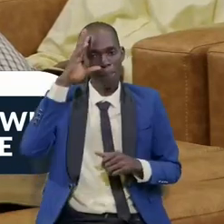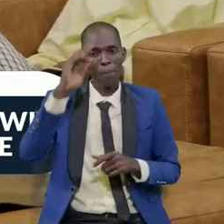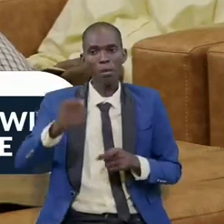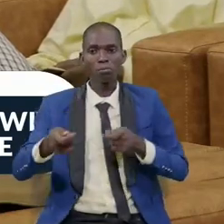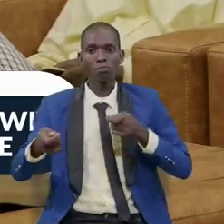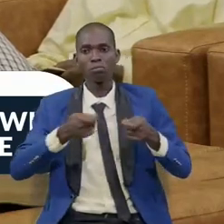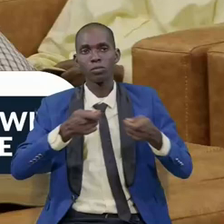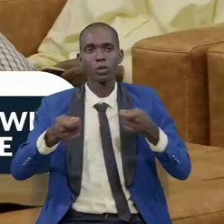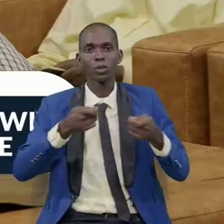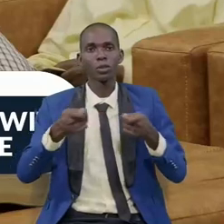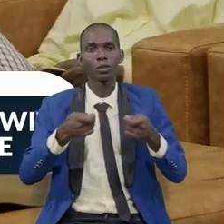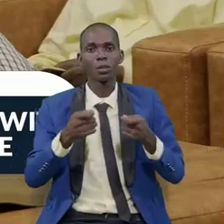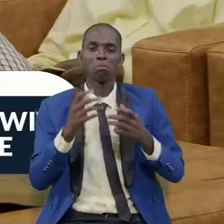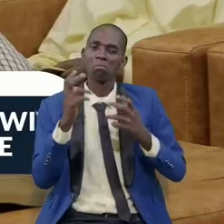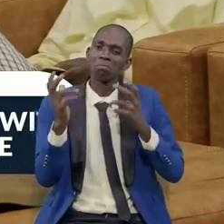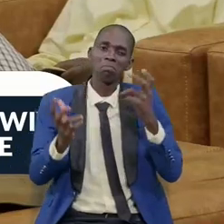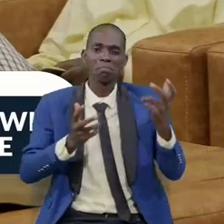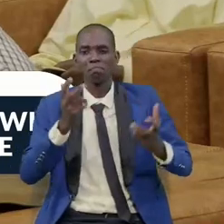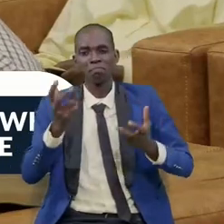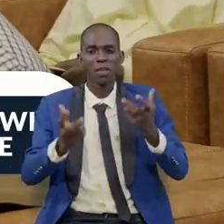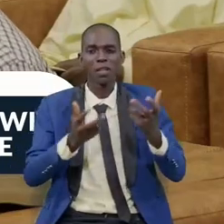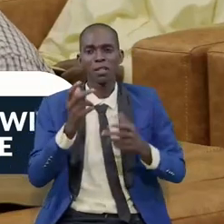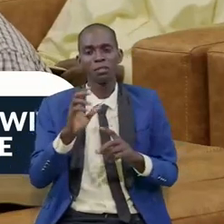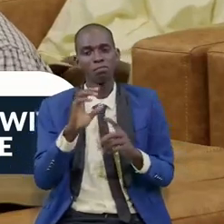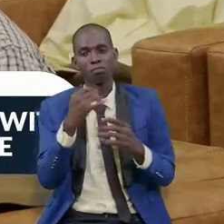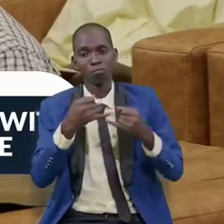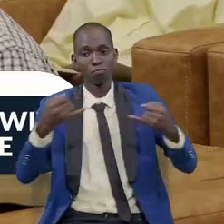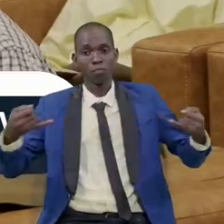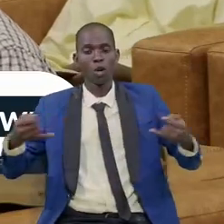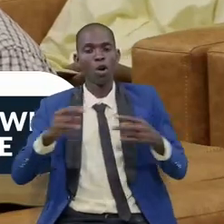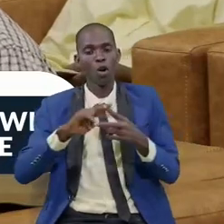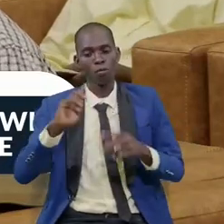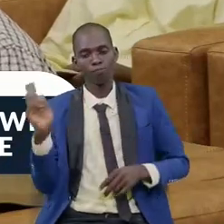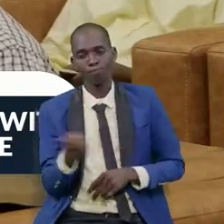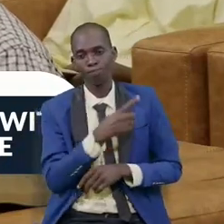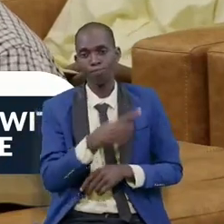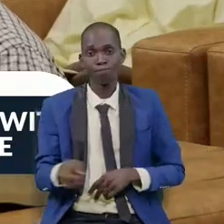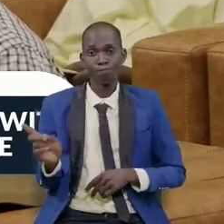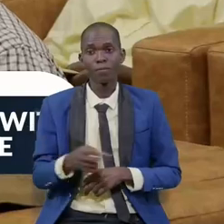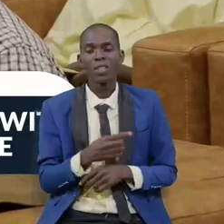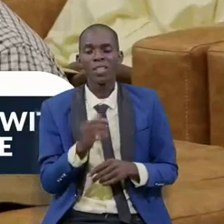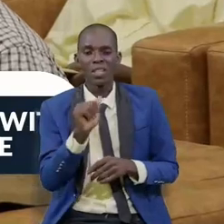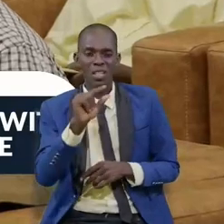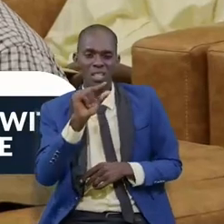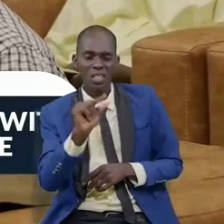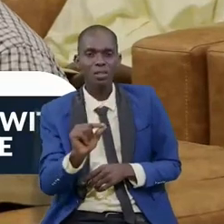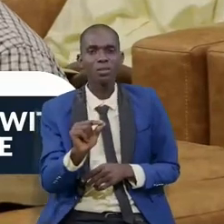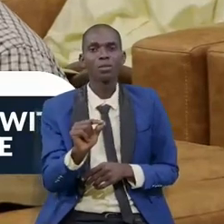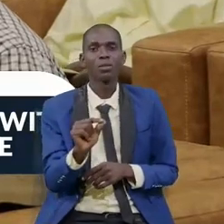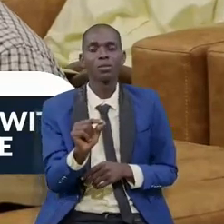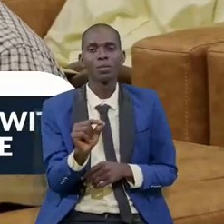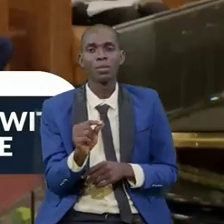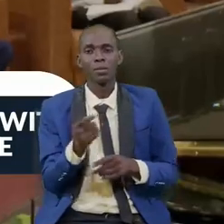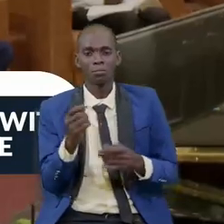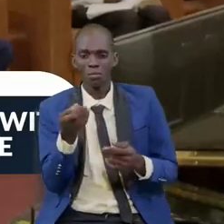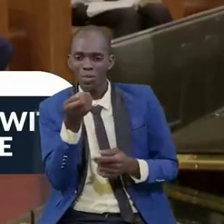ou le bâton manipulateur de l'homme. Un petit bâton, un petit